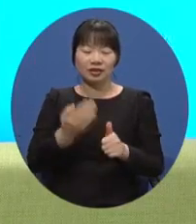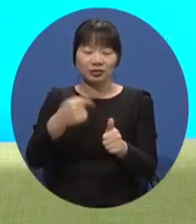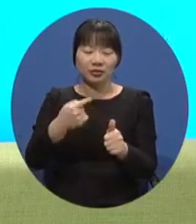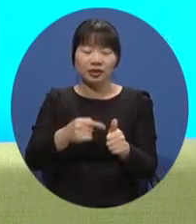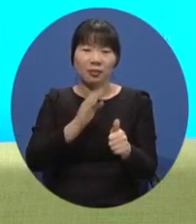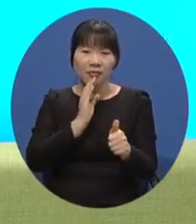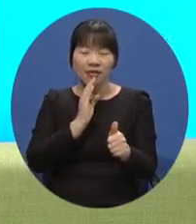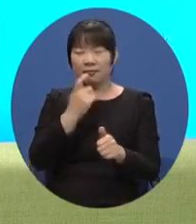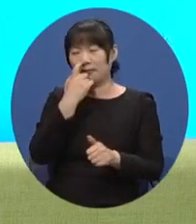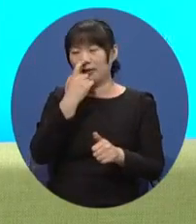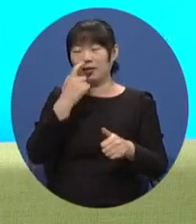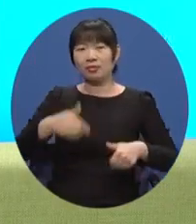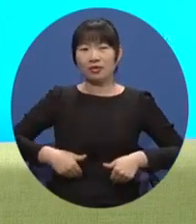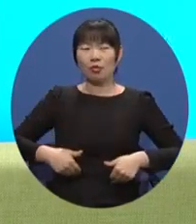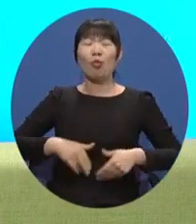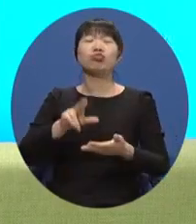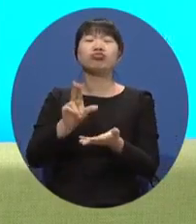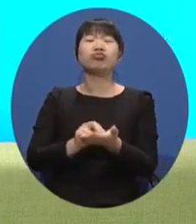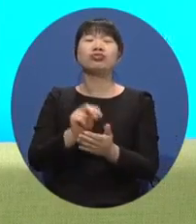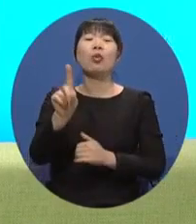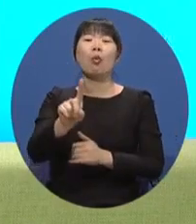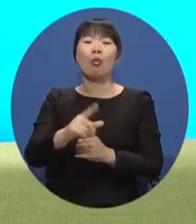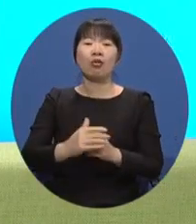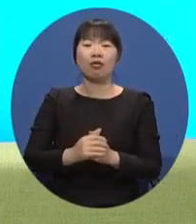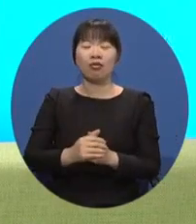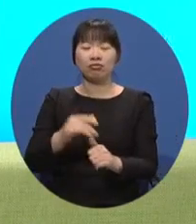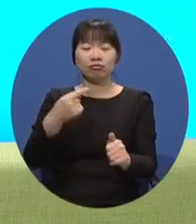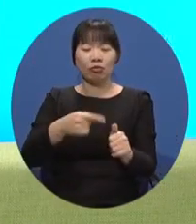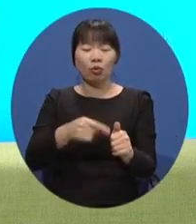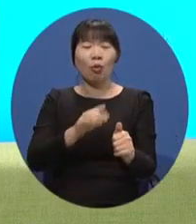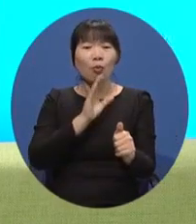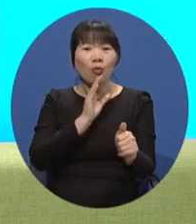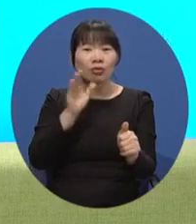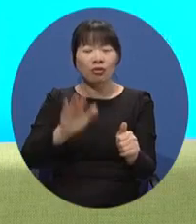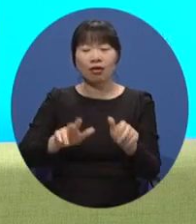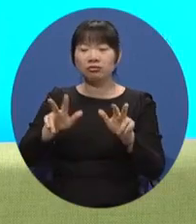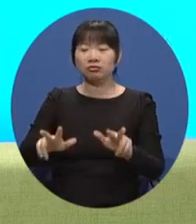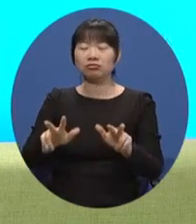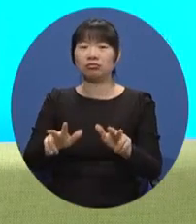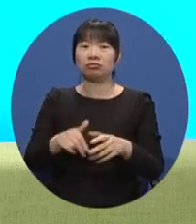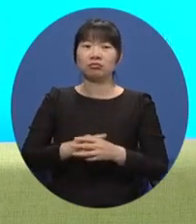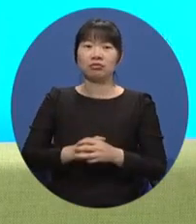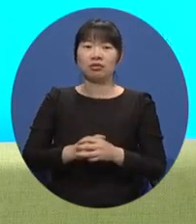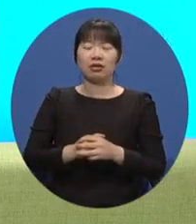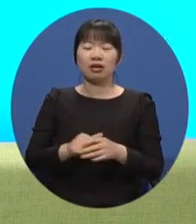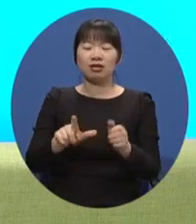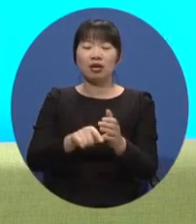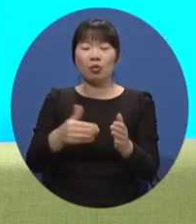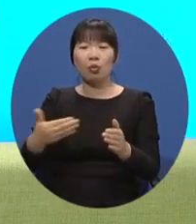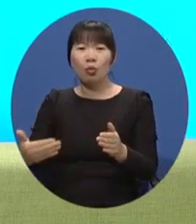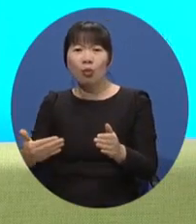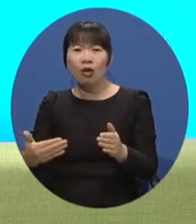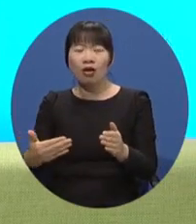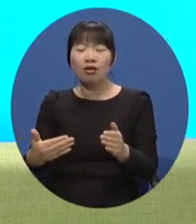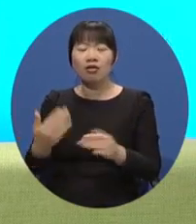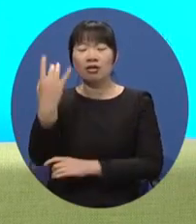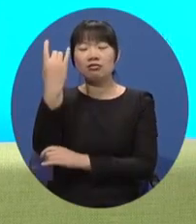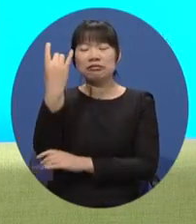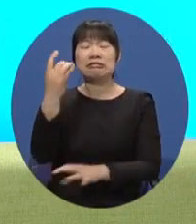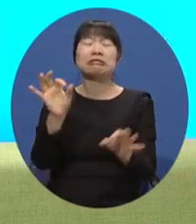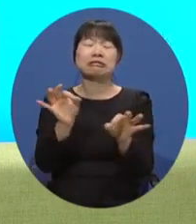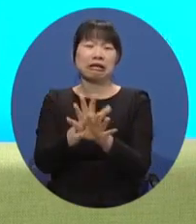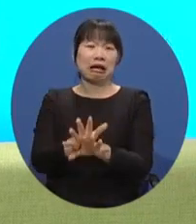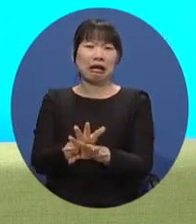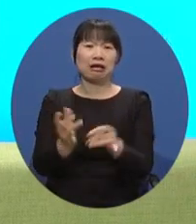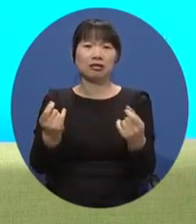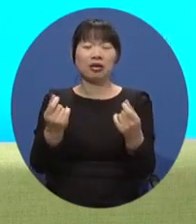그렇죠. 배워야죠. 근데 이제 문제는요. 가르쳐야 되는데 요즘에는 점점 이제 이런 것들이 기준이 없어지는